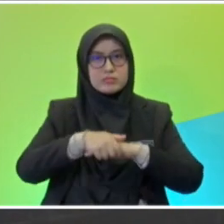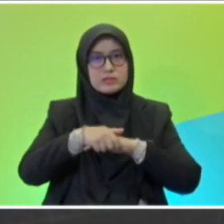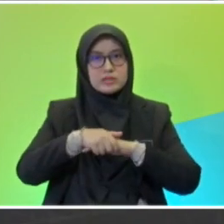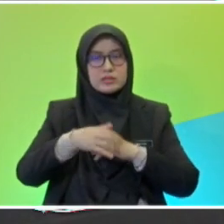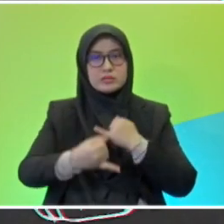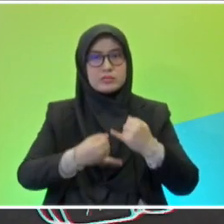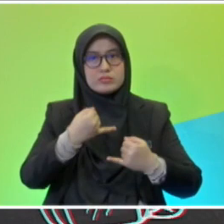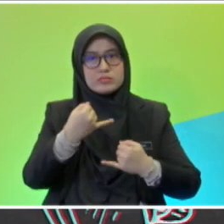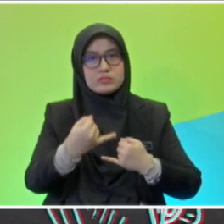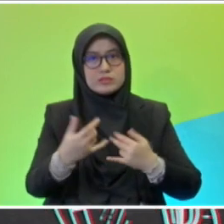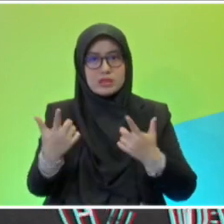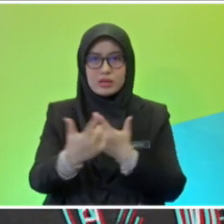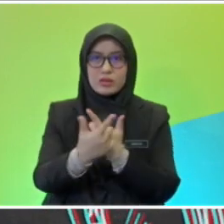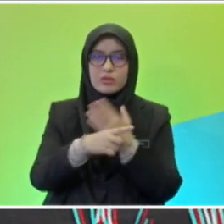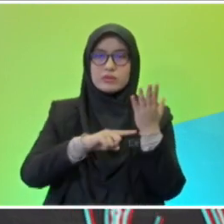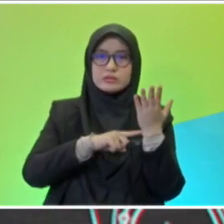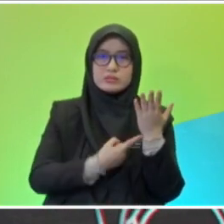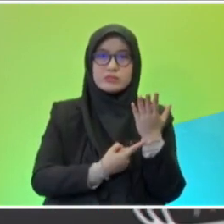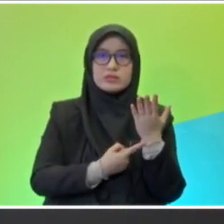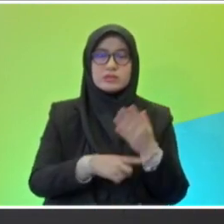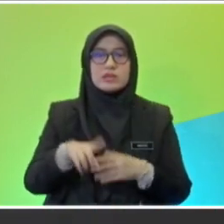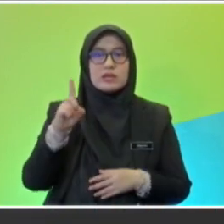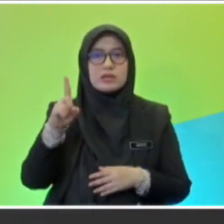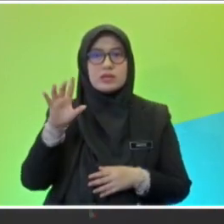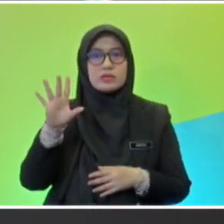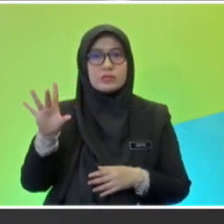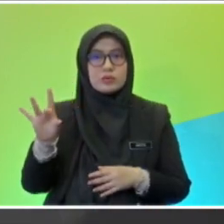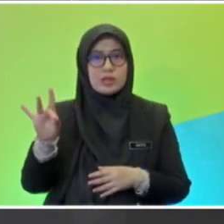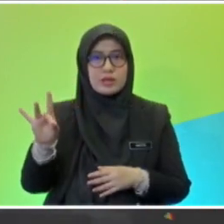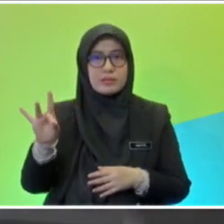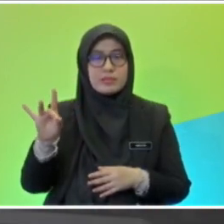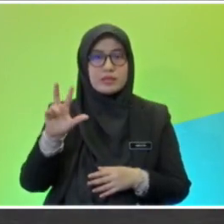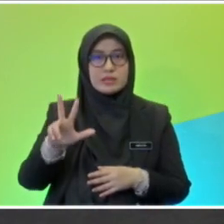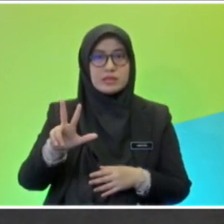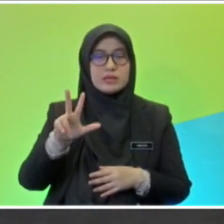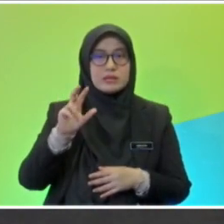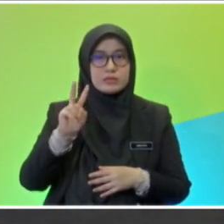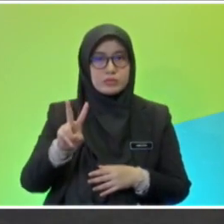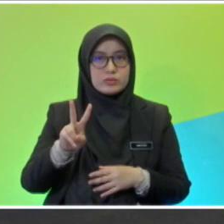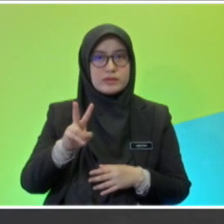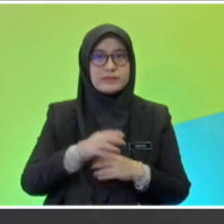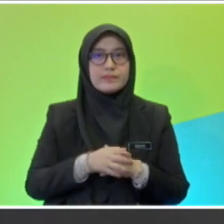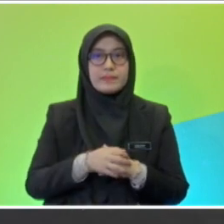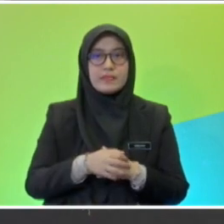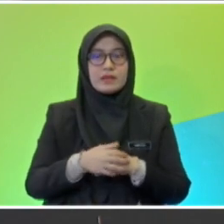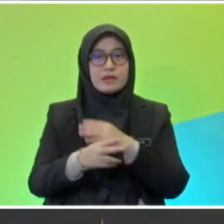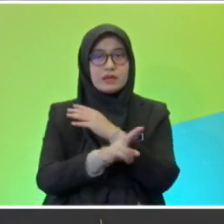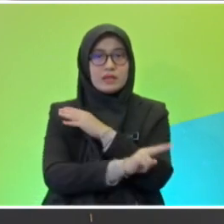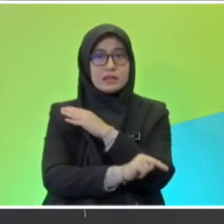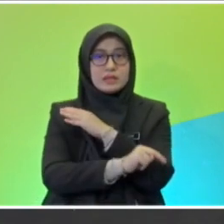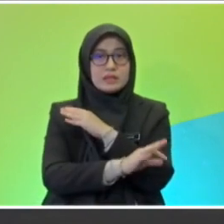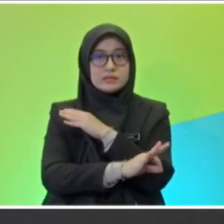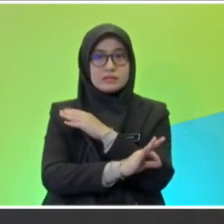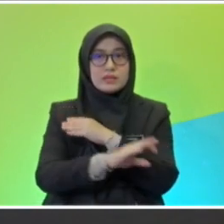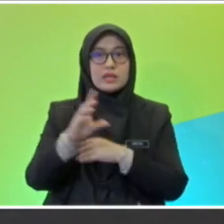pada tahun 1832 yang Tuhan memberikan bantuan kepada dosanya